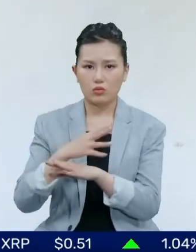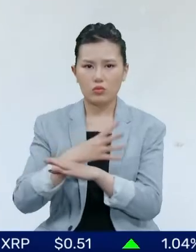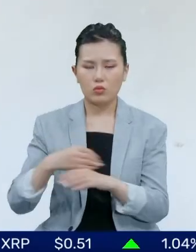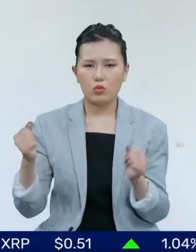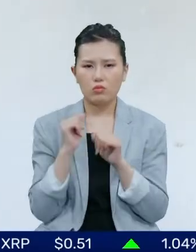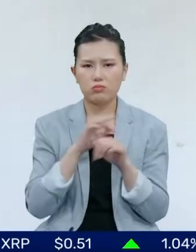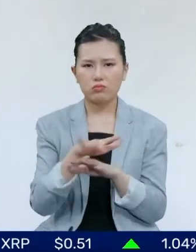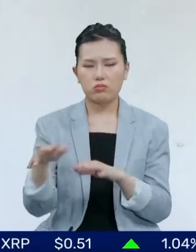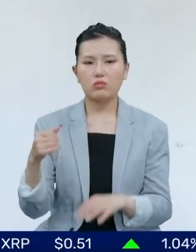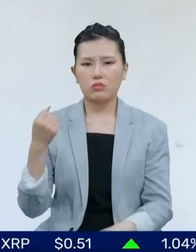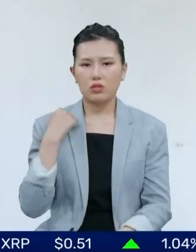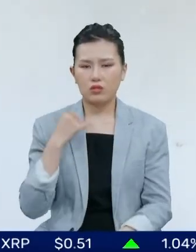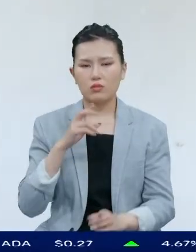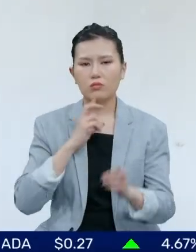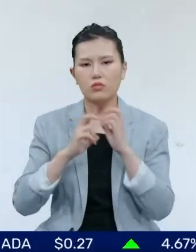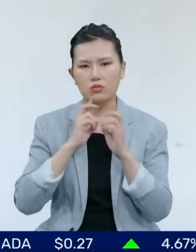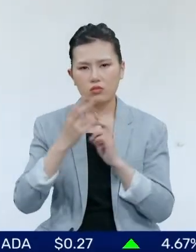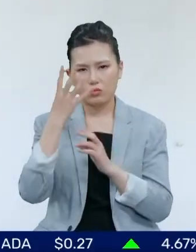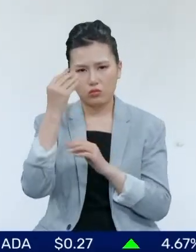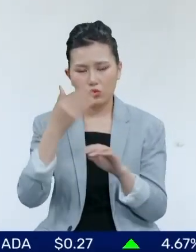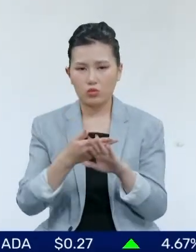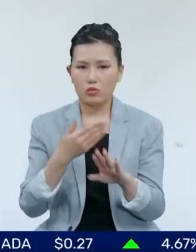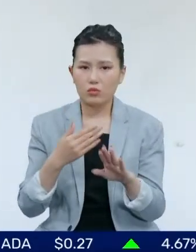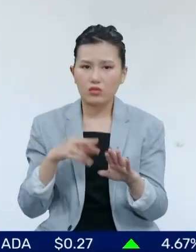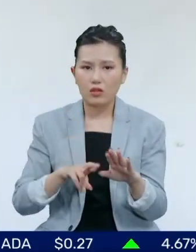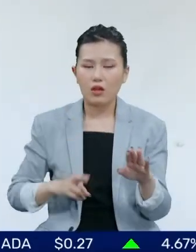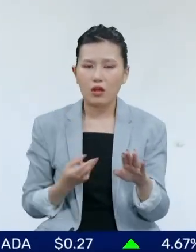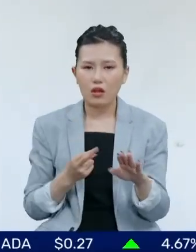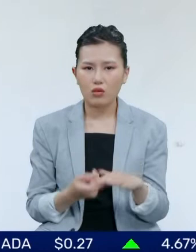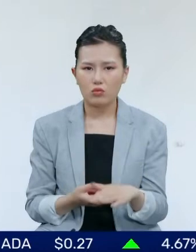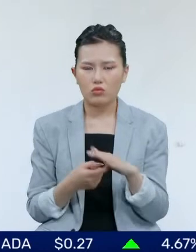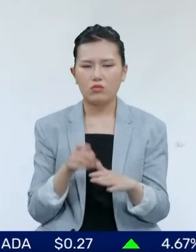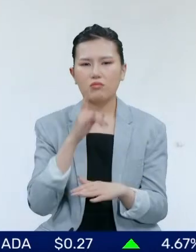хгүй. Тэгэхээр энэ бол бас нэг одоо газрын дөрөлт цөжилтийн